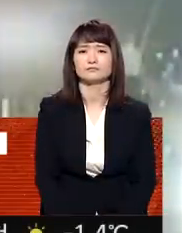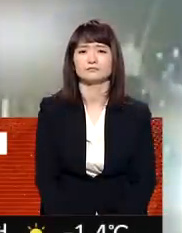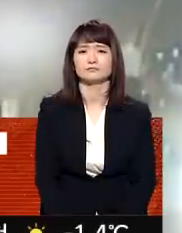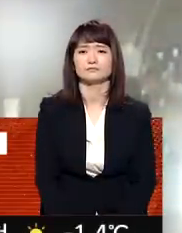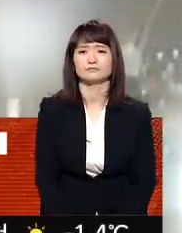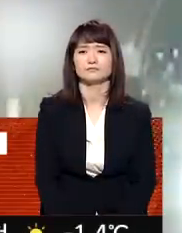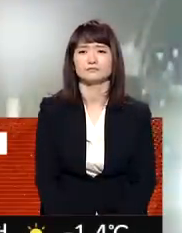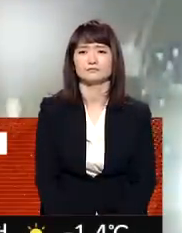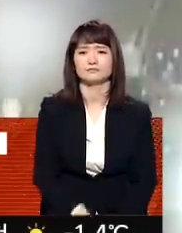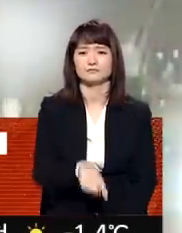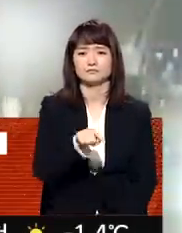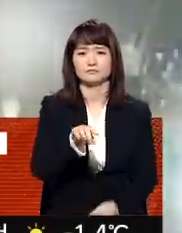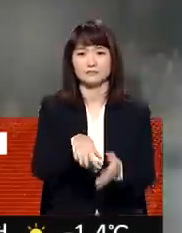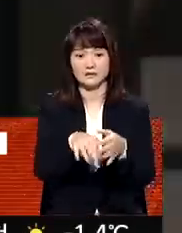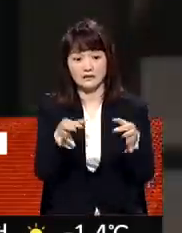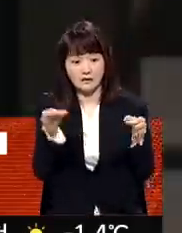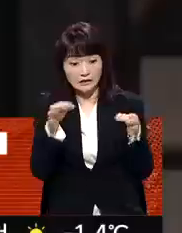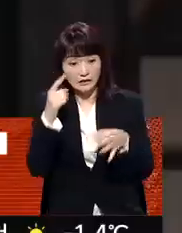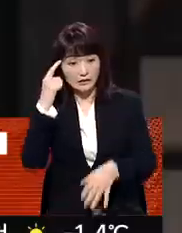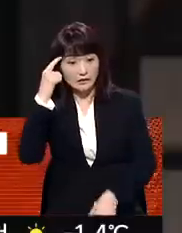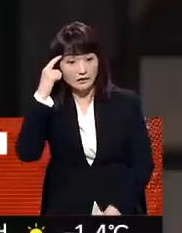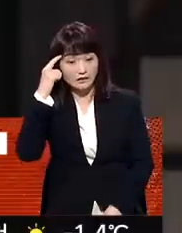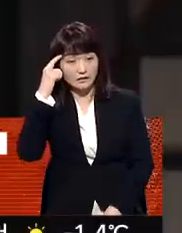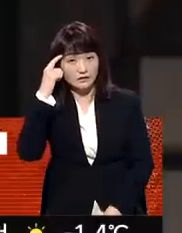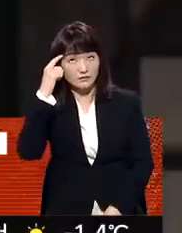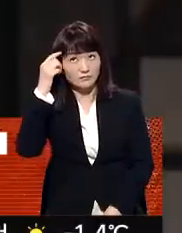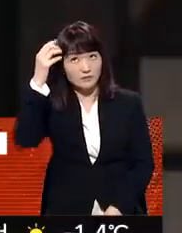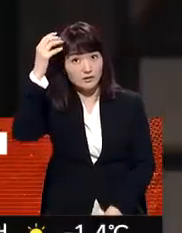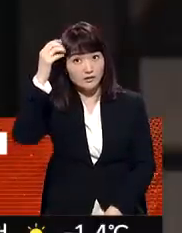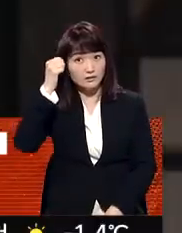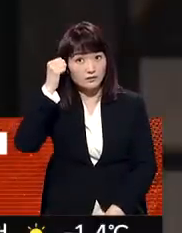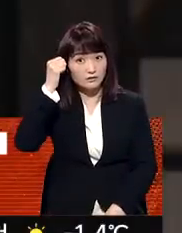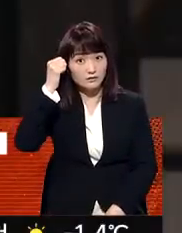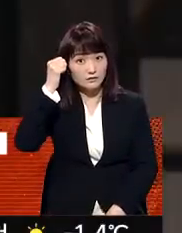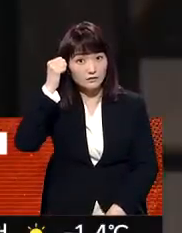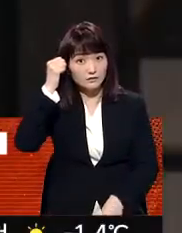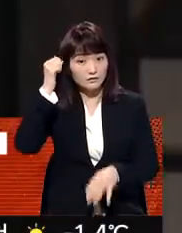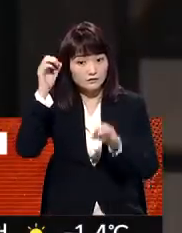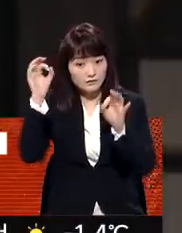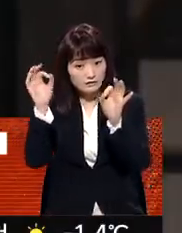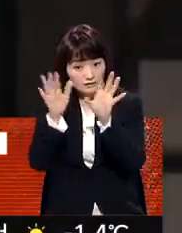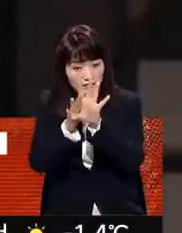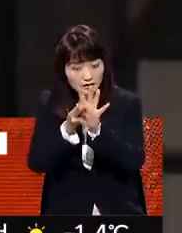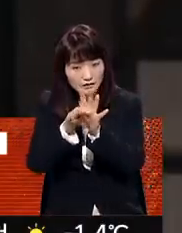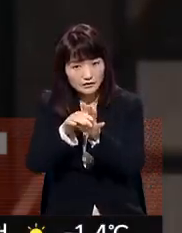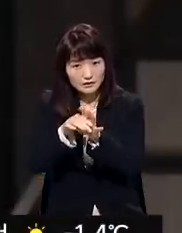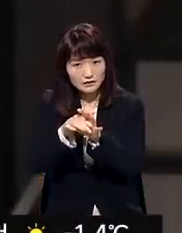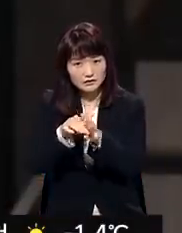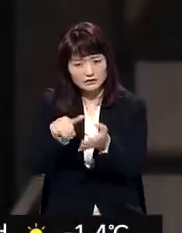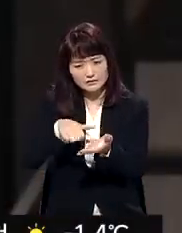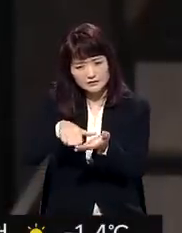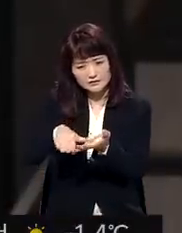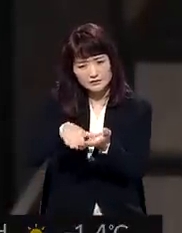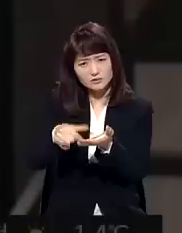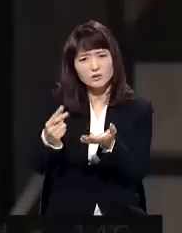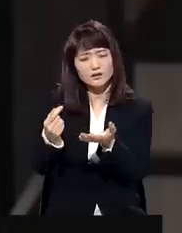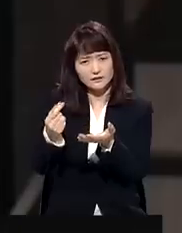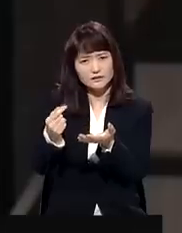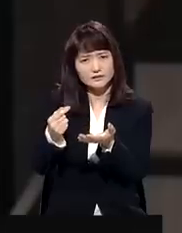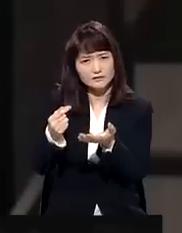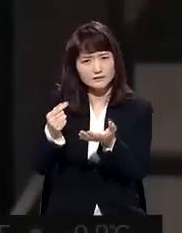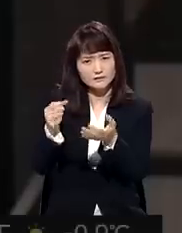하십니다 그때 그 시간만 생각하면 기억이 사라지 사라진다 이렇게 지우개로 막 지우는 듯이 완전히 사라진다 그